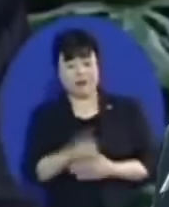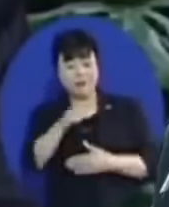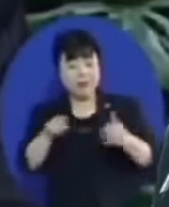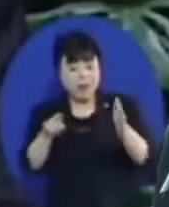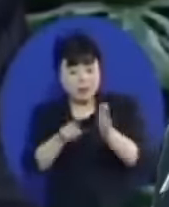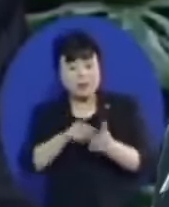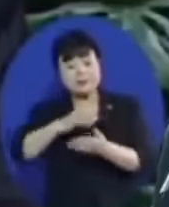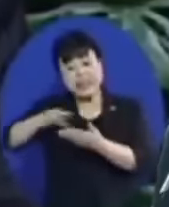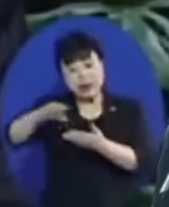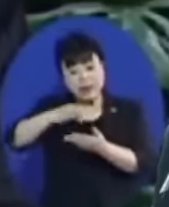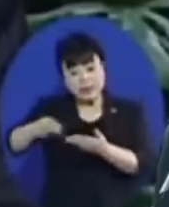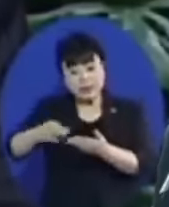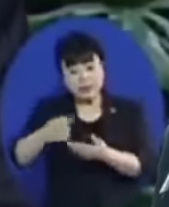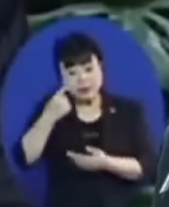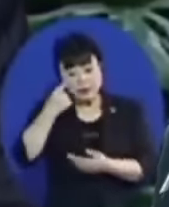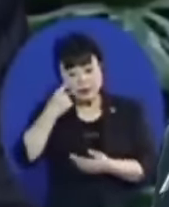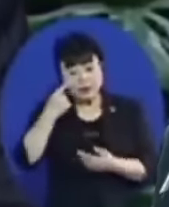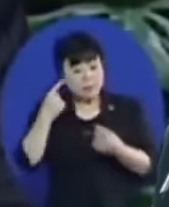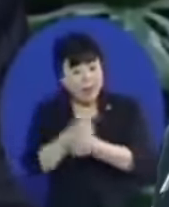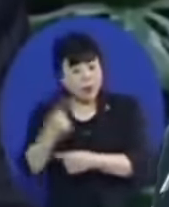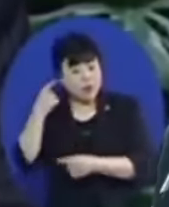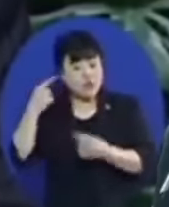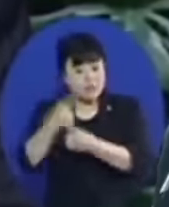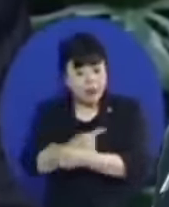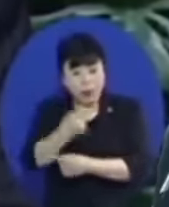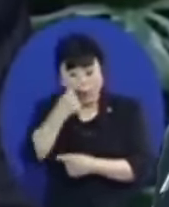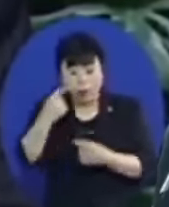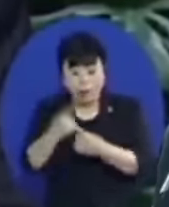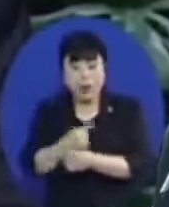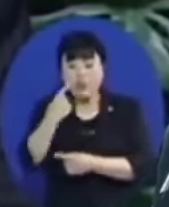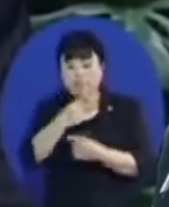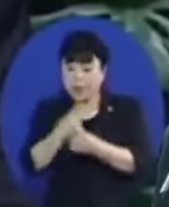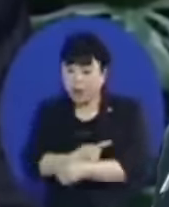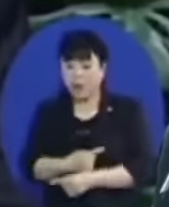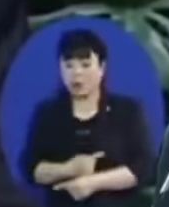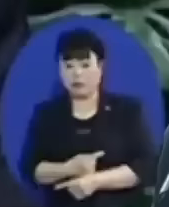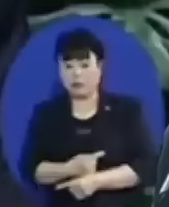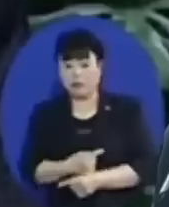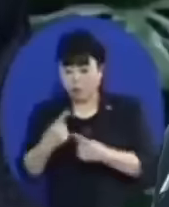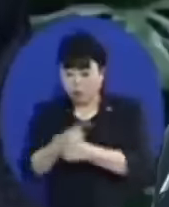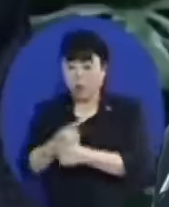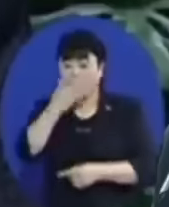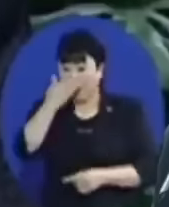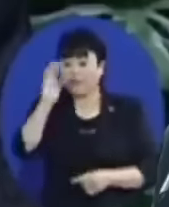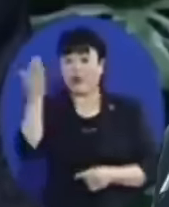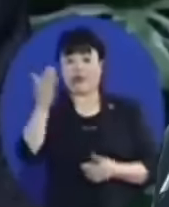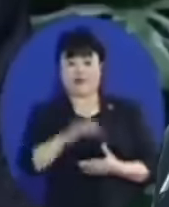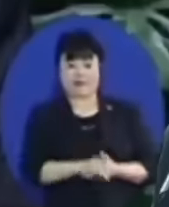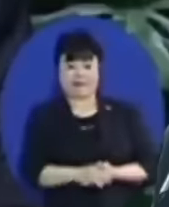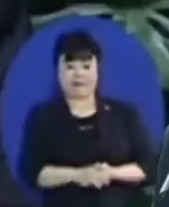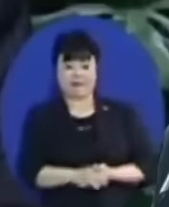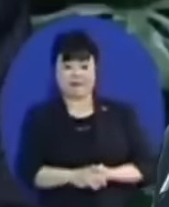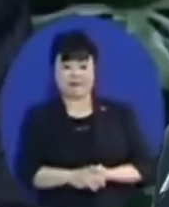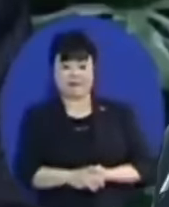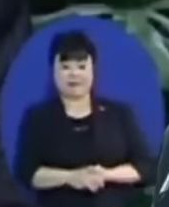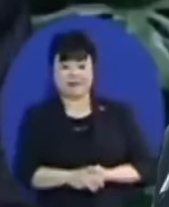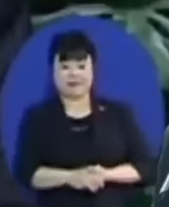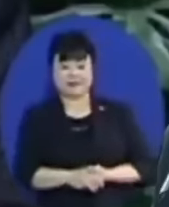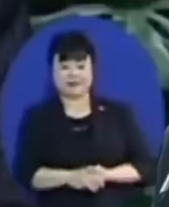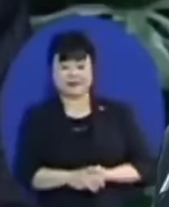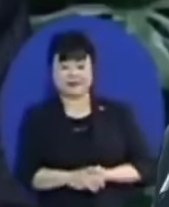믿음을 사용해서 눈도 바꾸어 놓고 귀도 바꾸어 놓고 코도 바꾸어 놓고 입도 바꾸어 놓고 촉각도 바꾸어 놓을 수 있는 것입니다.